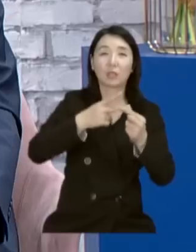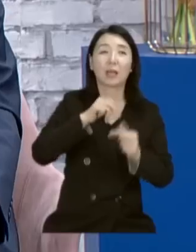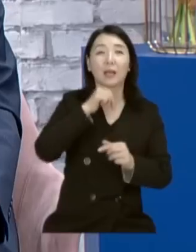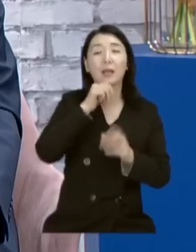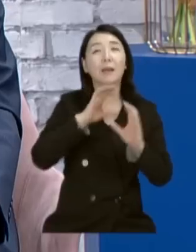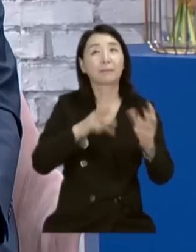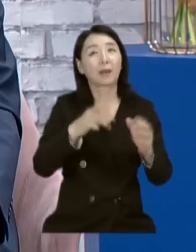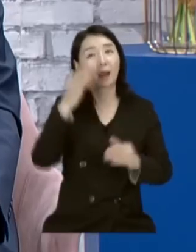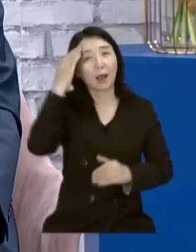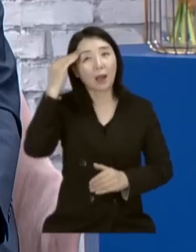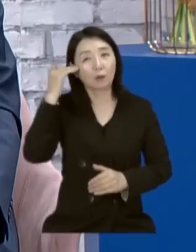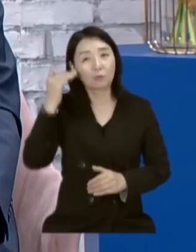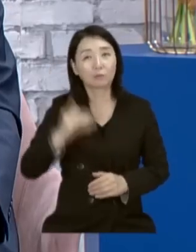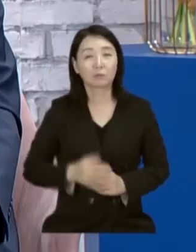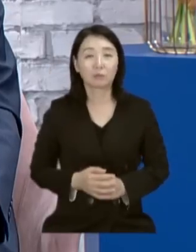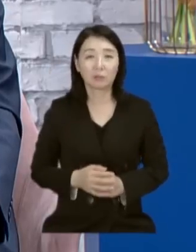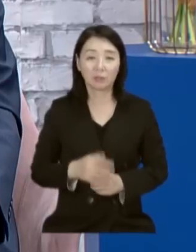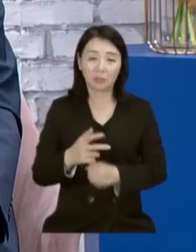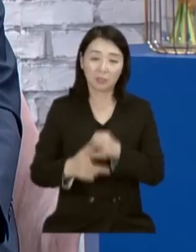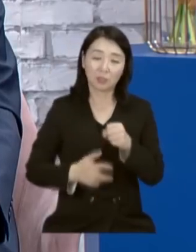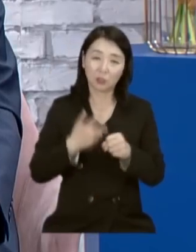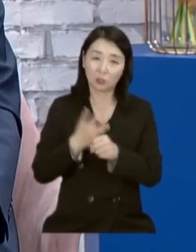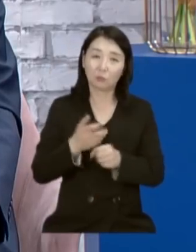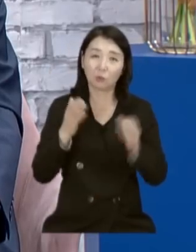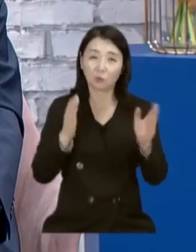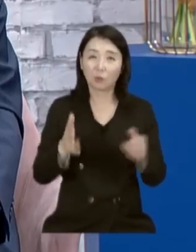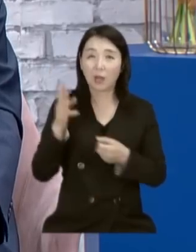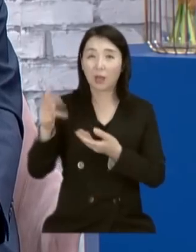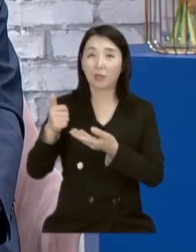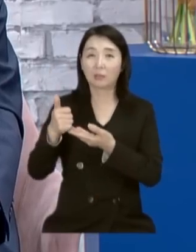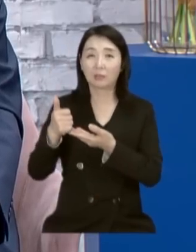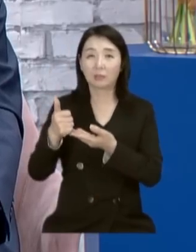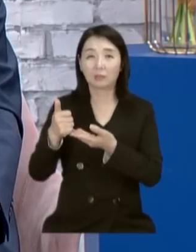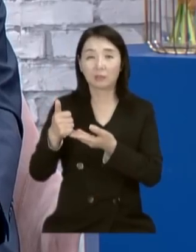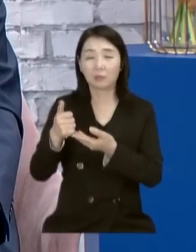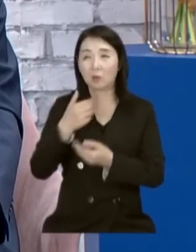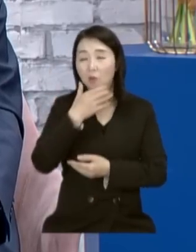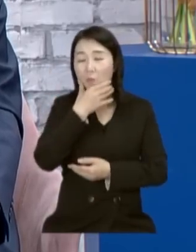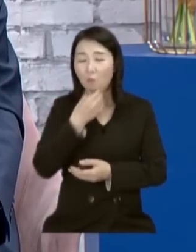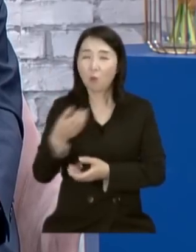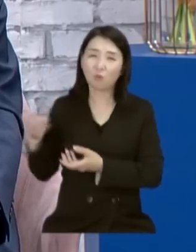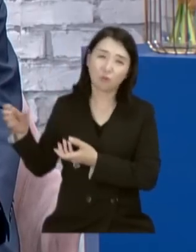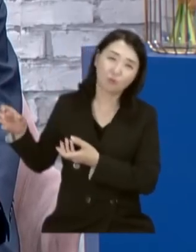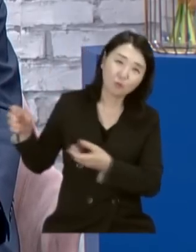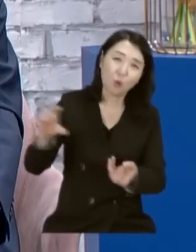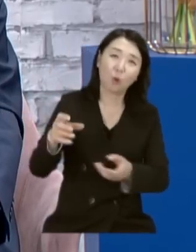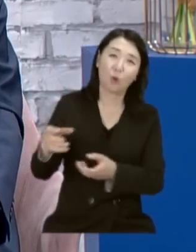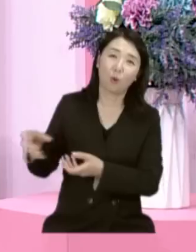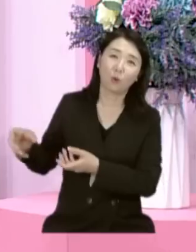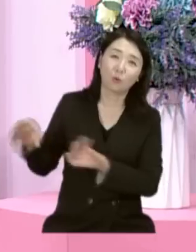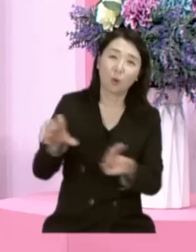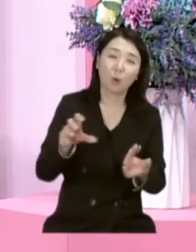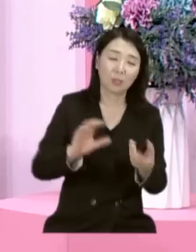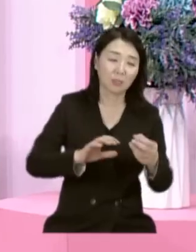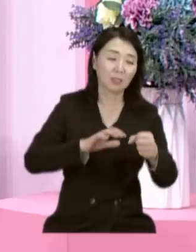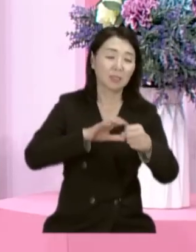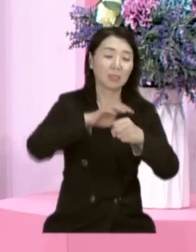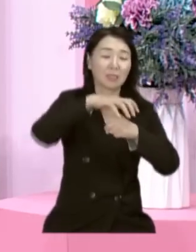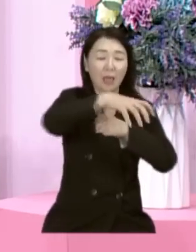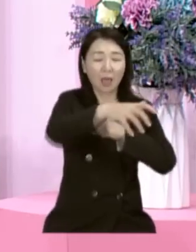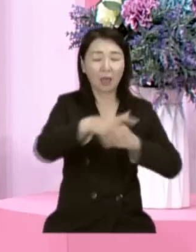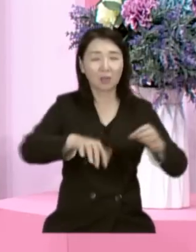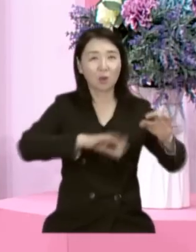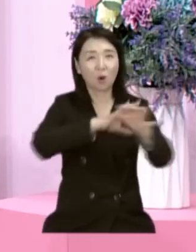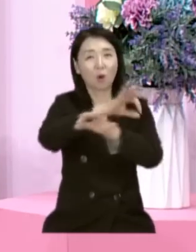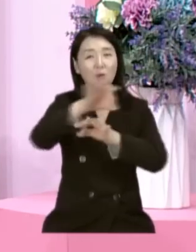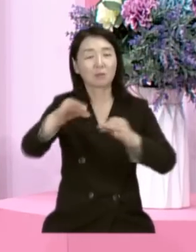나라다. 70년 동안에 하나님께서 복을 퍼부으셔가지고 세계 경제 대국으로